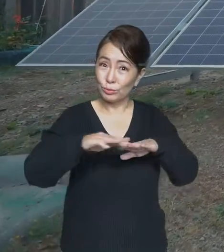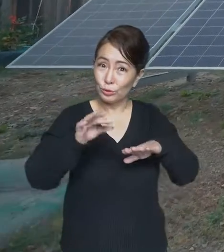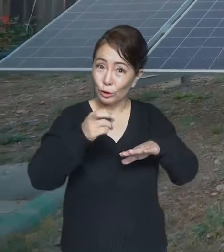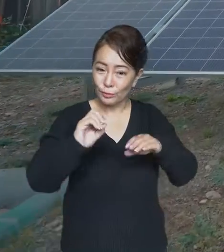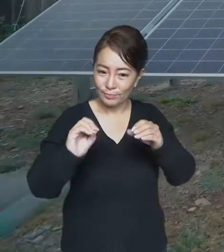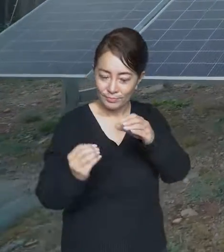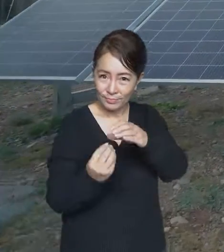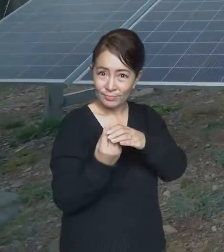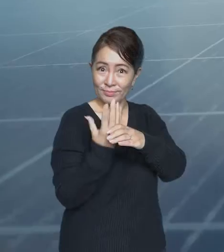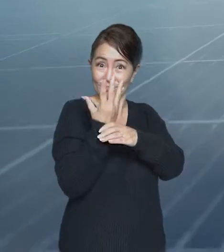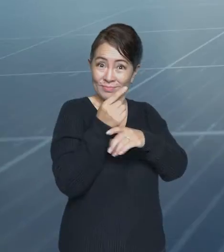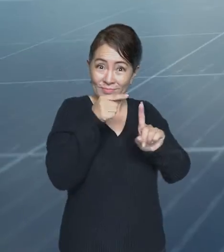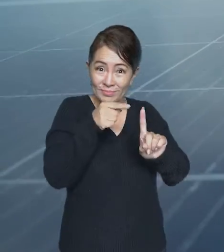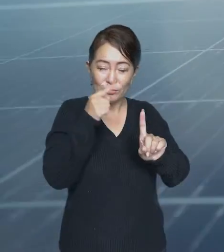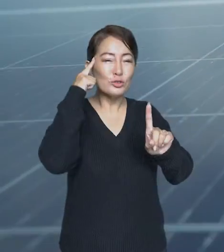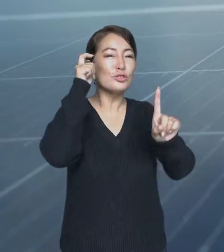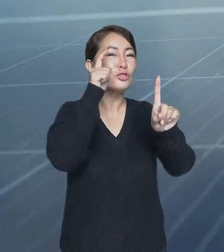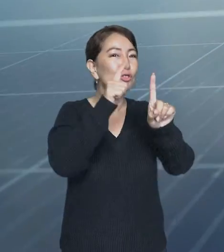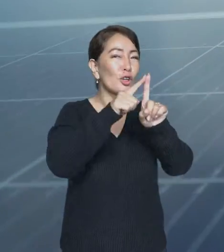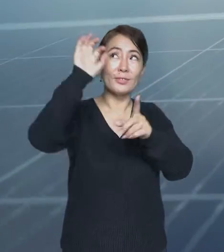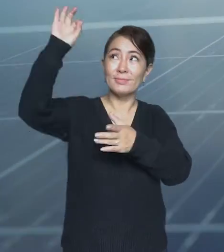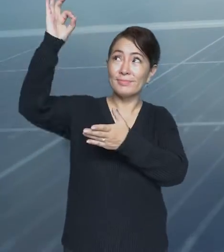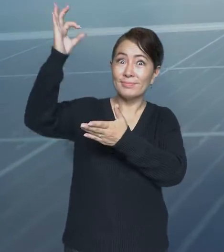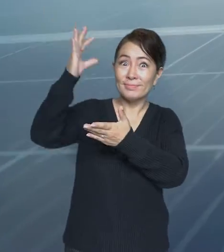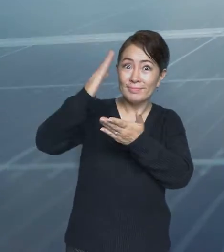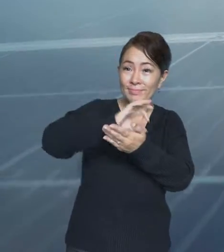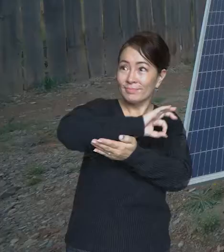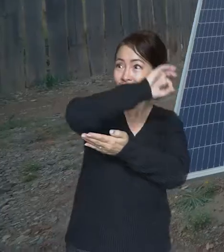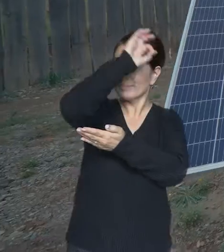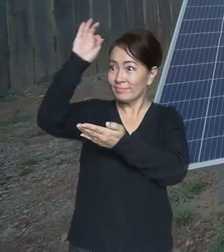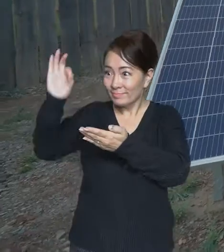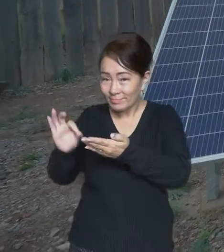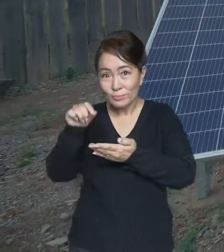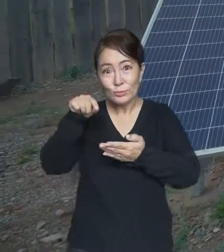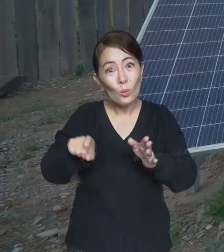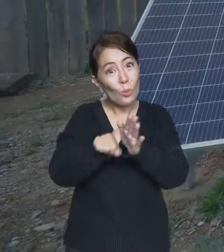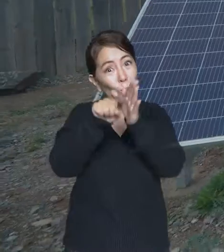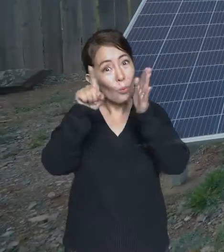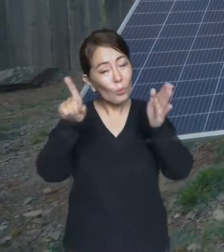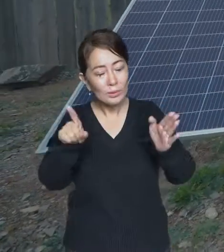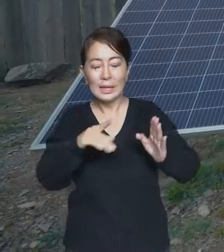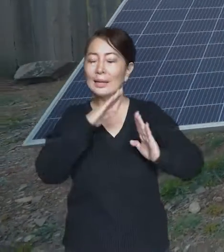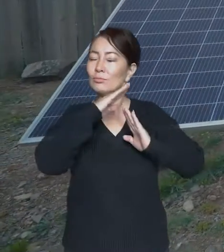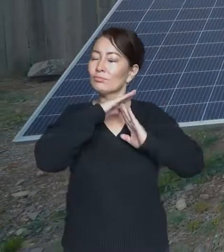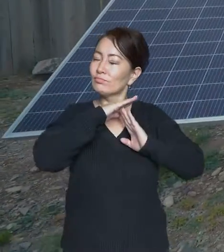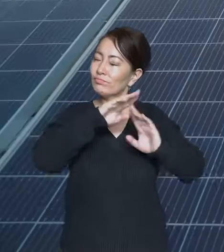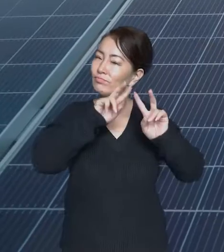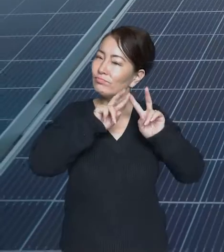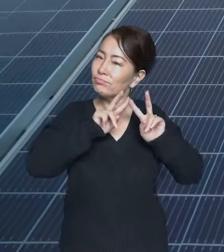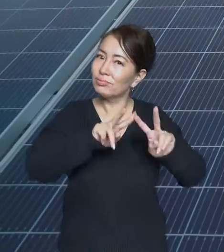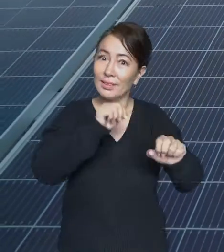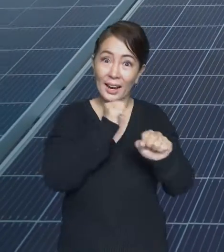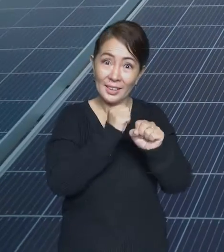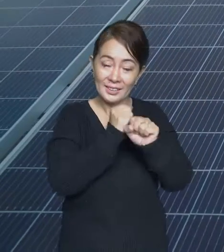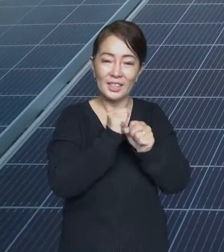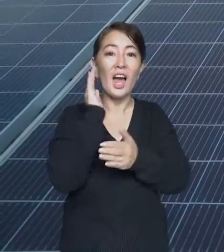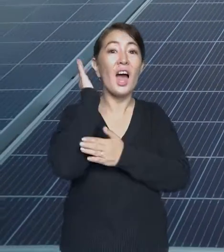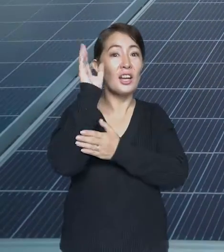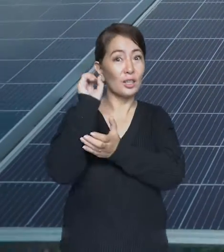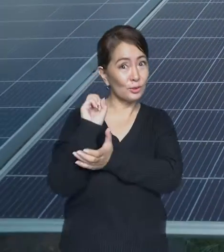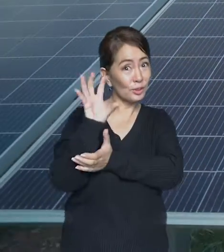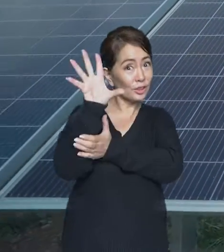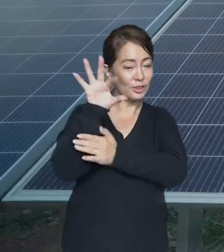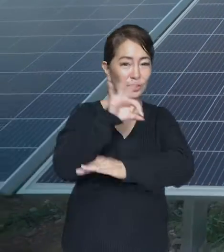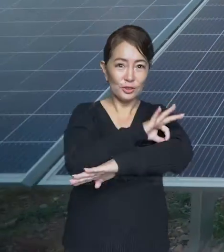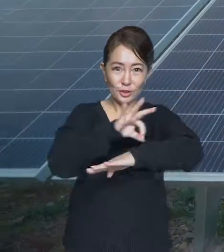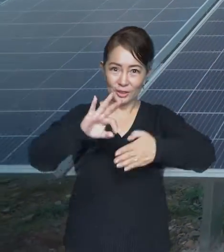Цөлд сарнай ургуулах зорилготой наран мантхаас жаргах хүртэл зогсолтгүй ажиллах ирээдүй гэрэлтүүлийн төслийн